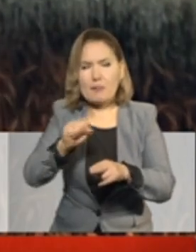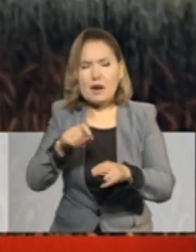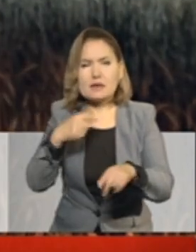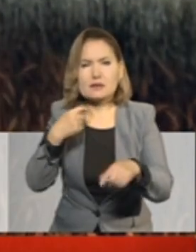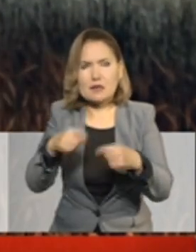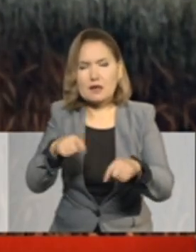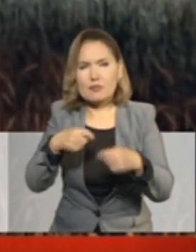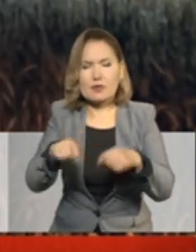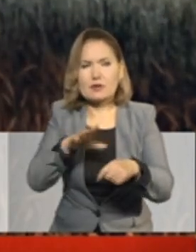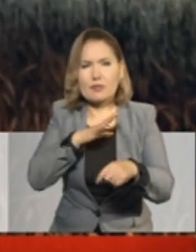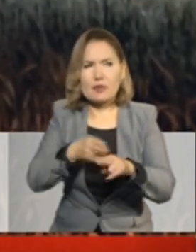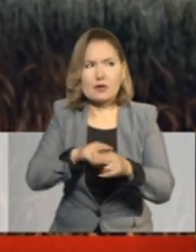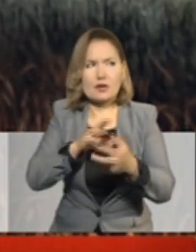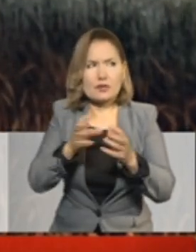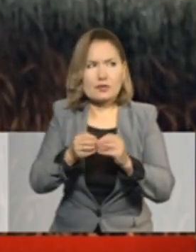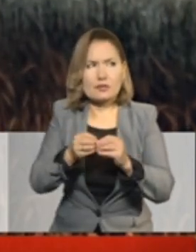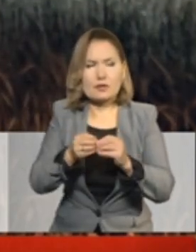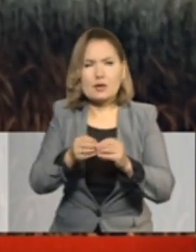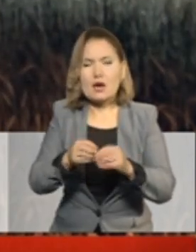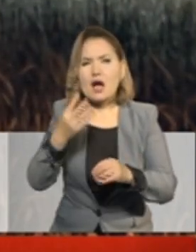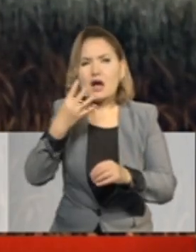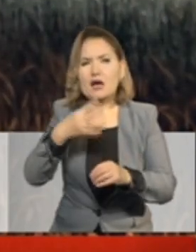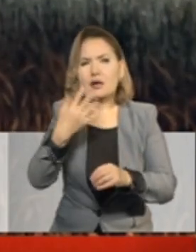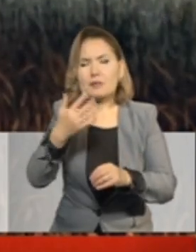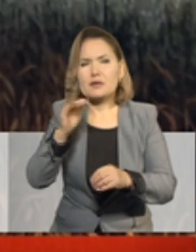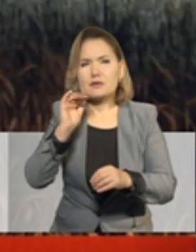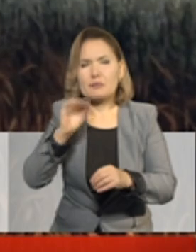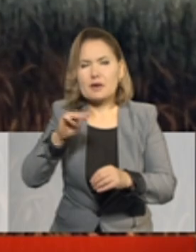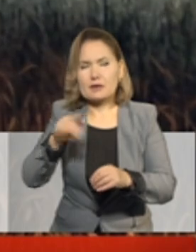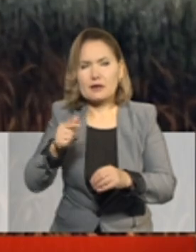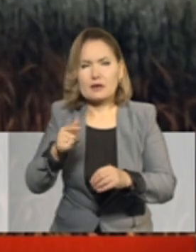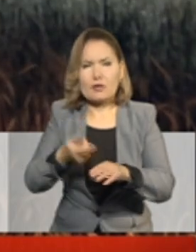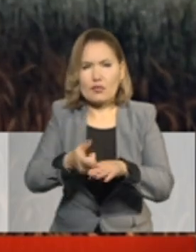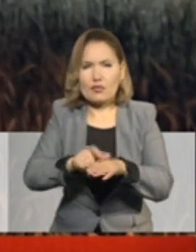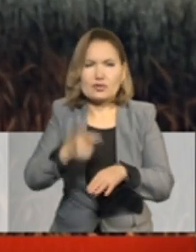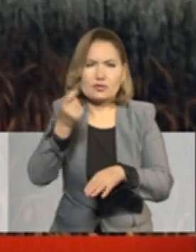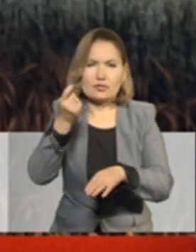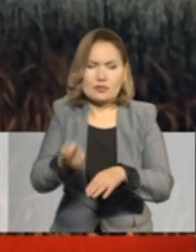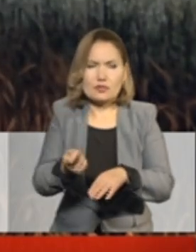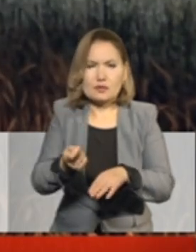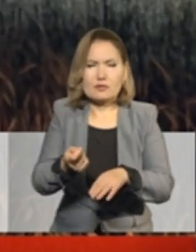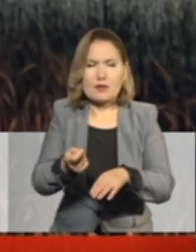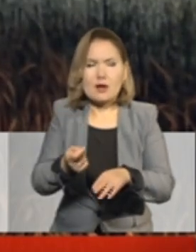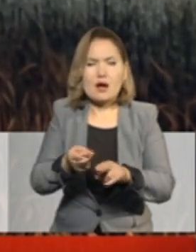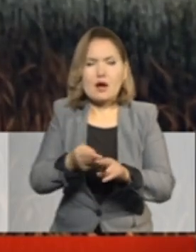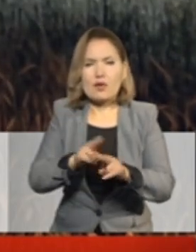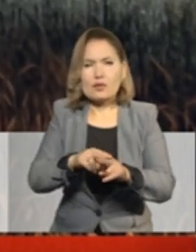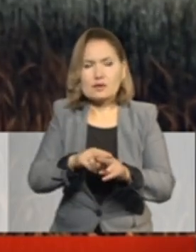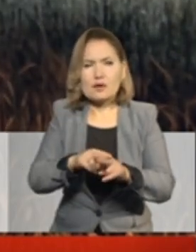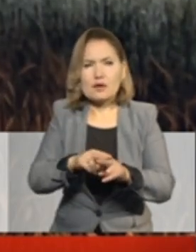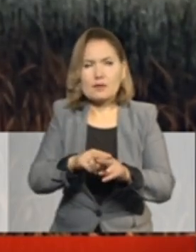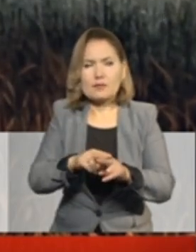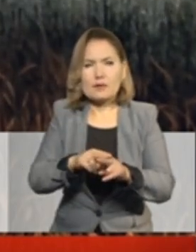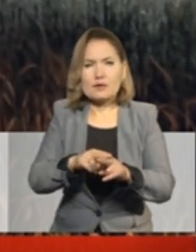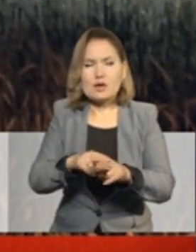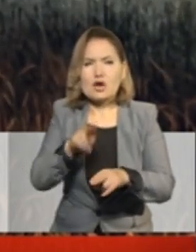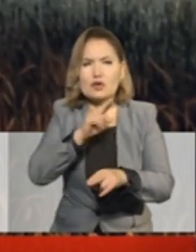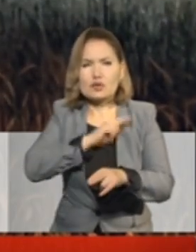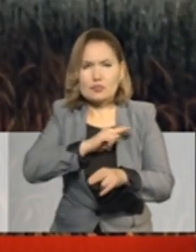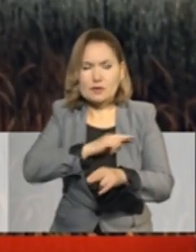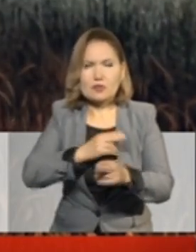220 тонна арпа саттым 45 000 теңгеден. Ол бағамы. Өйткені жұмыс істеу